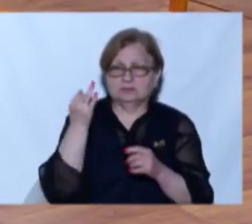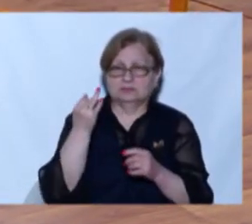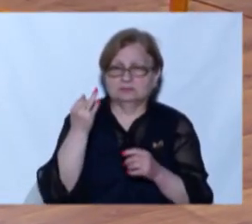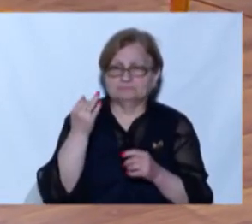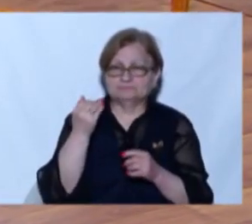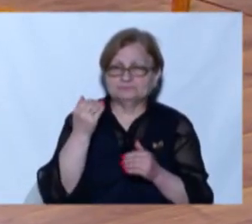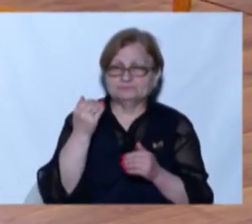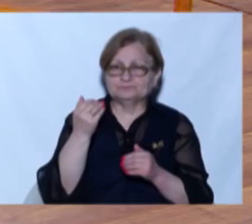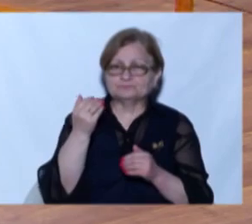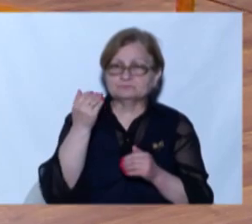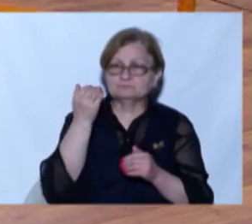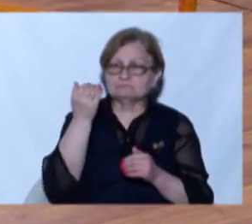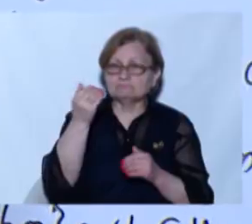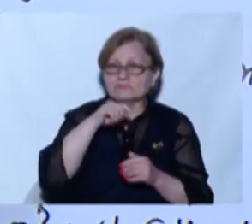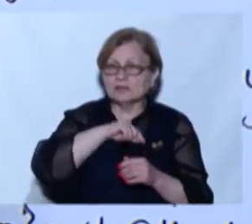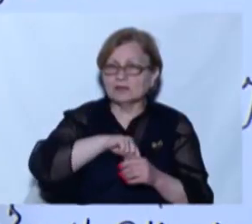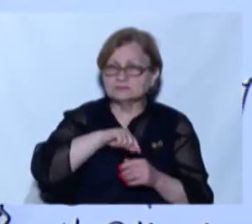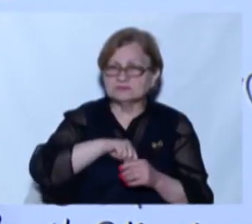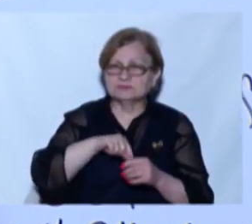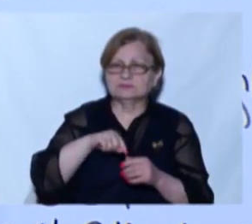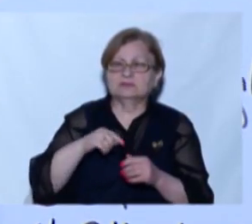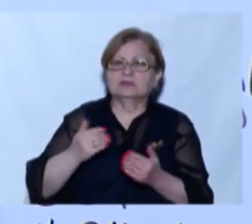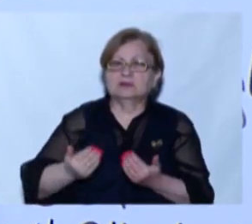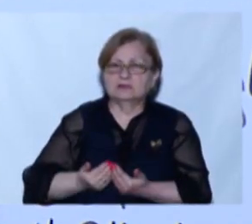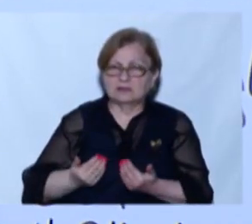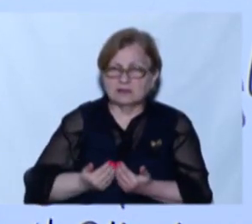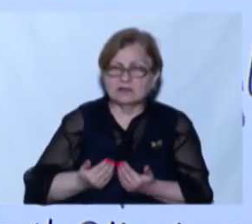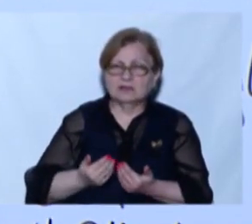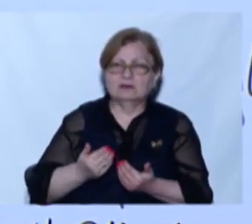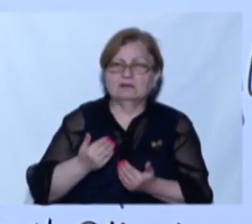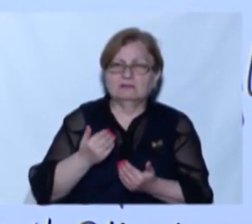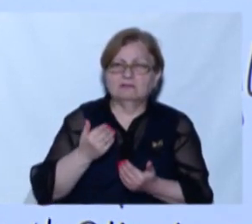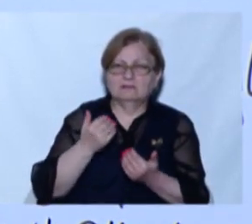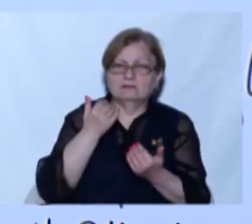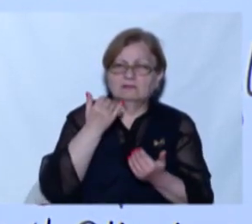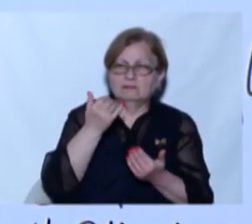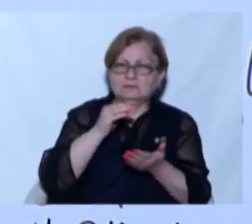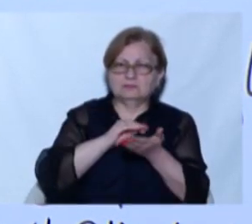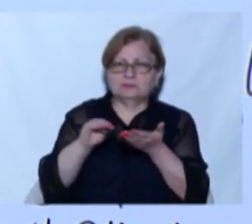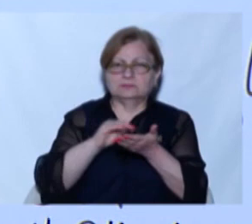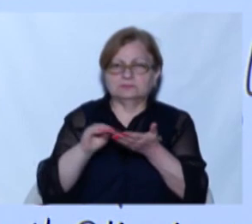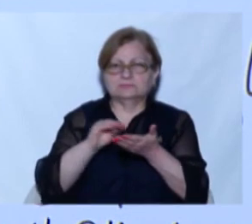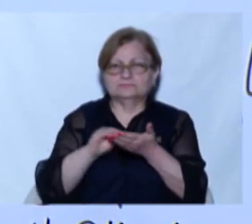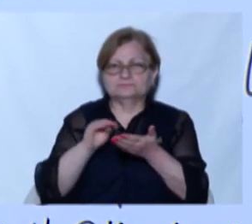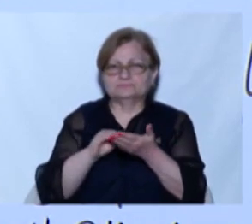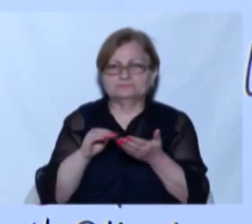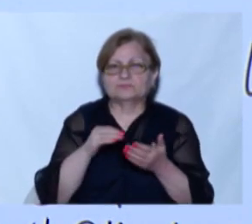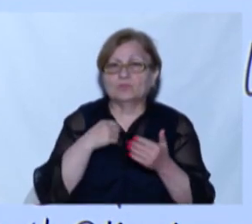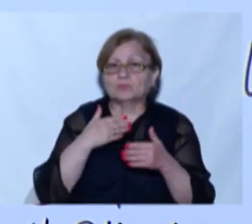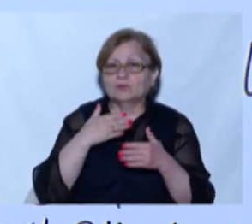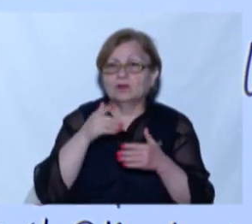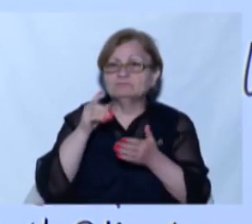წერლის ხასიათი, მისი ცხოვრება განსაზღვრავს გარკვეულწილად მის შემოქმედებასაც და უფრო